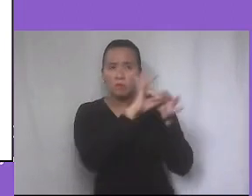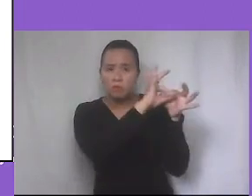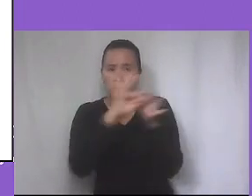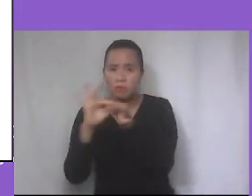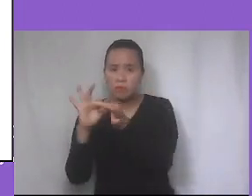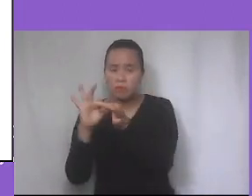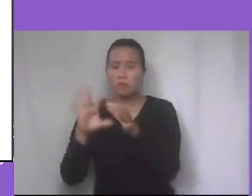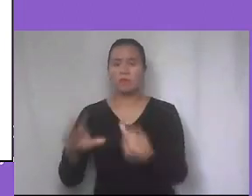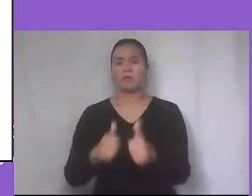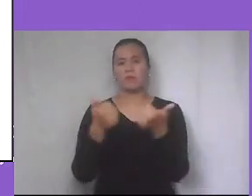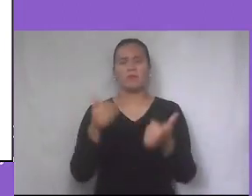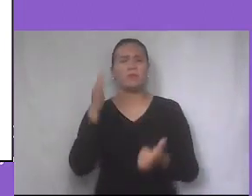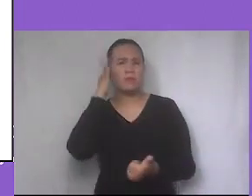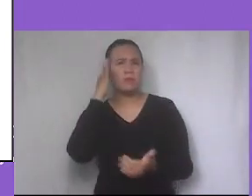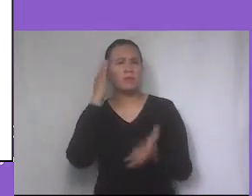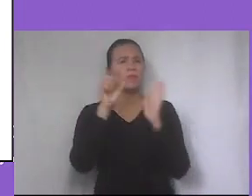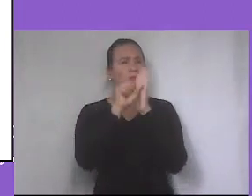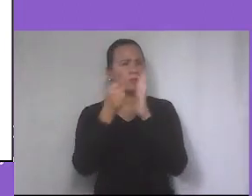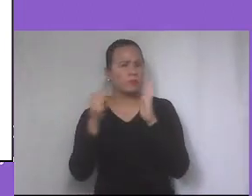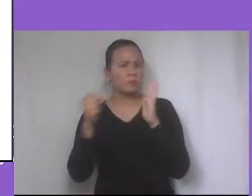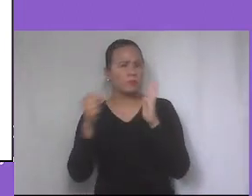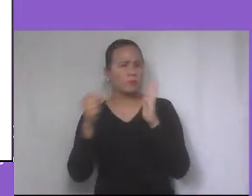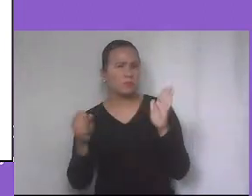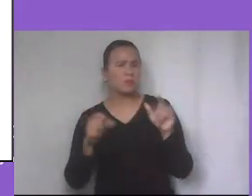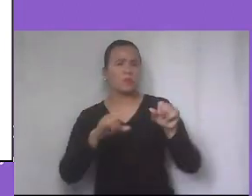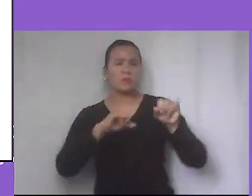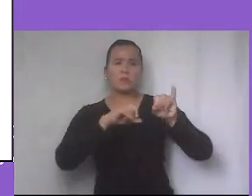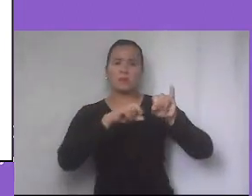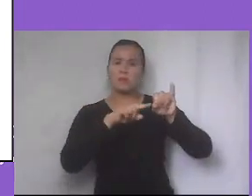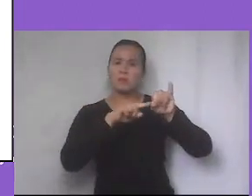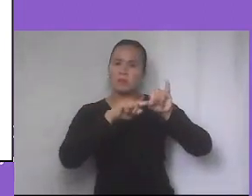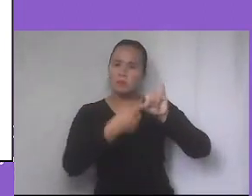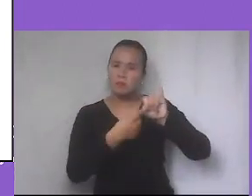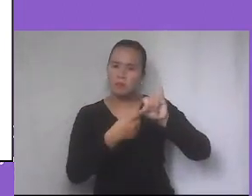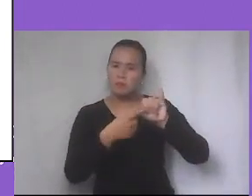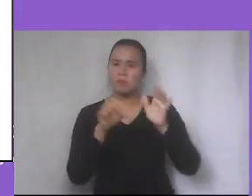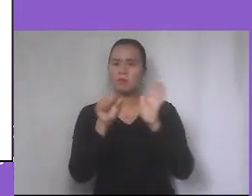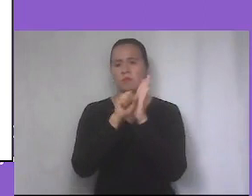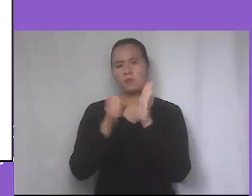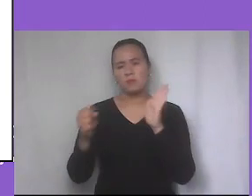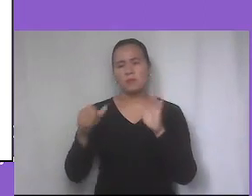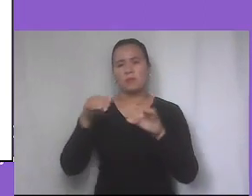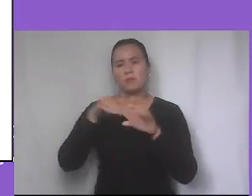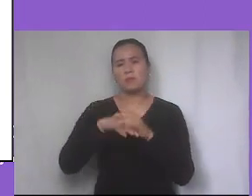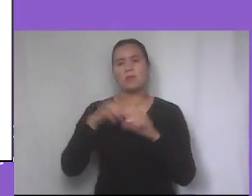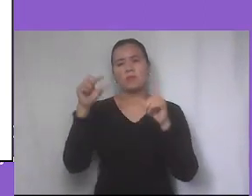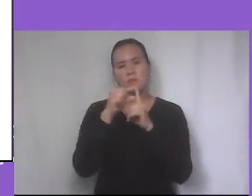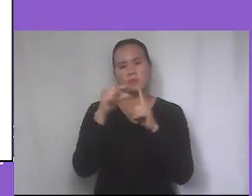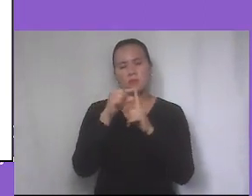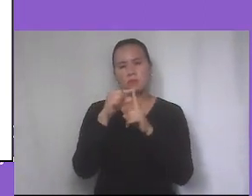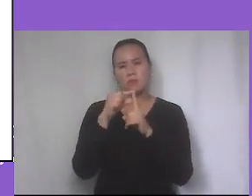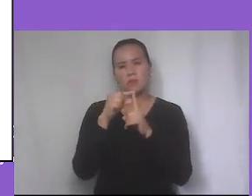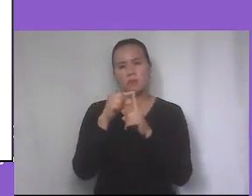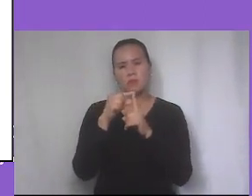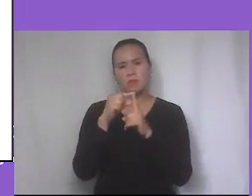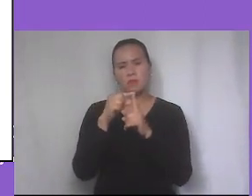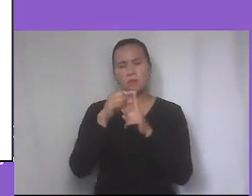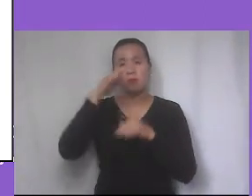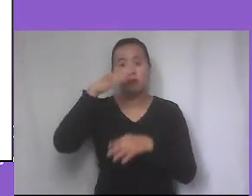tunog? Let's say, initial sounds in words. Tignan nga natin, maglaro nga tayo ng maalis